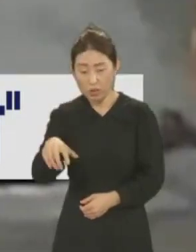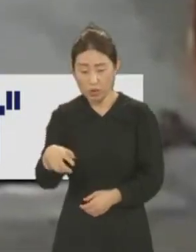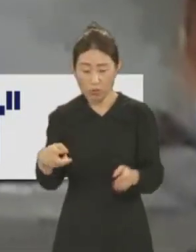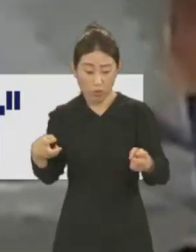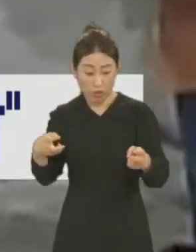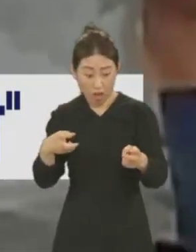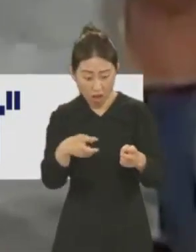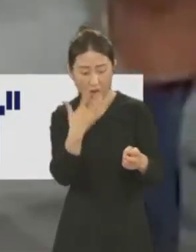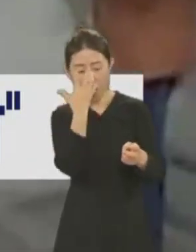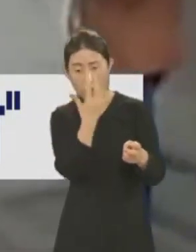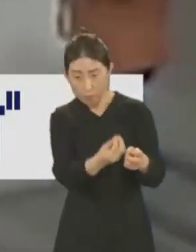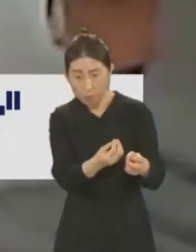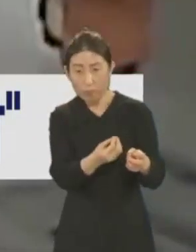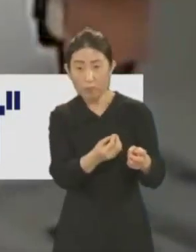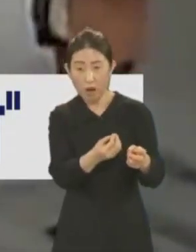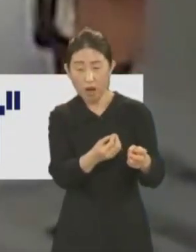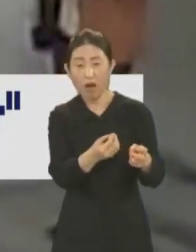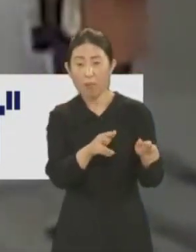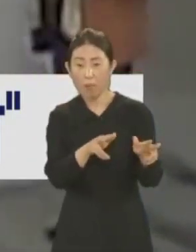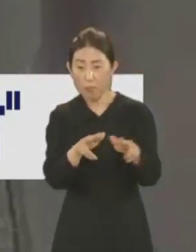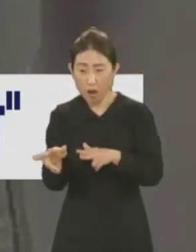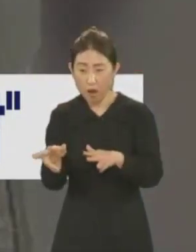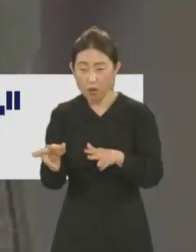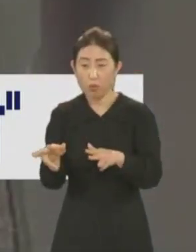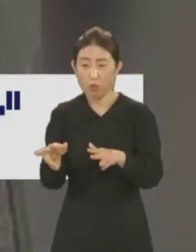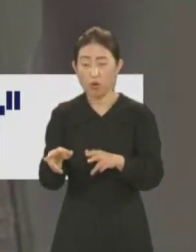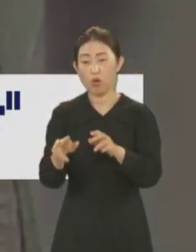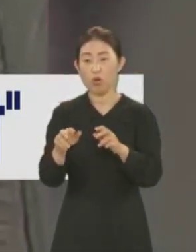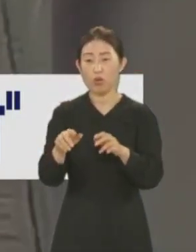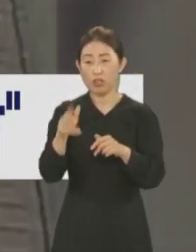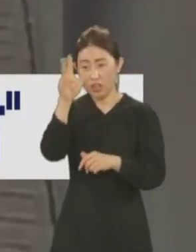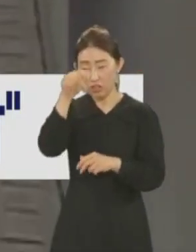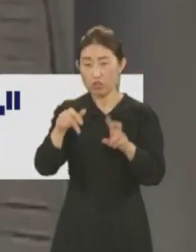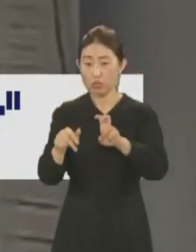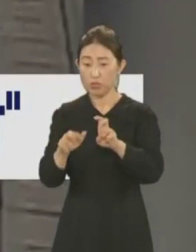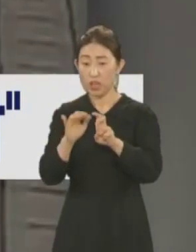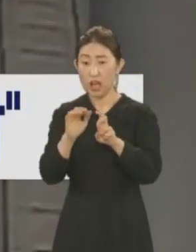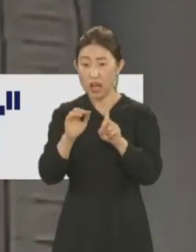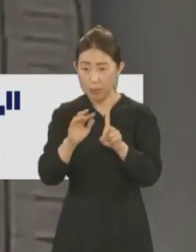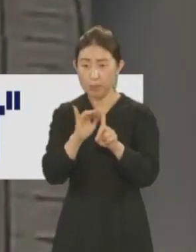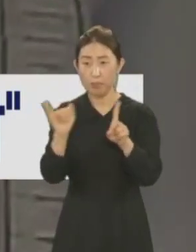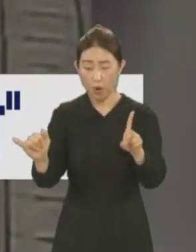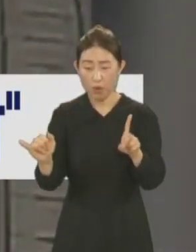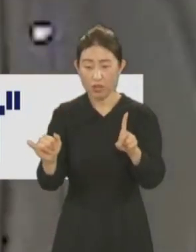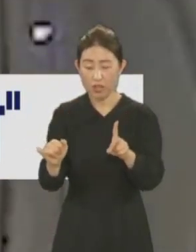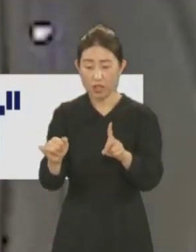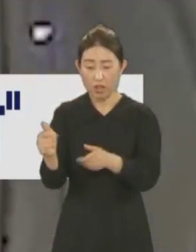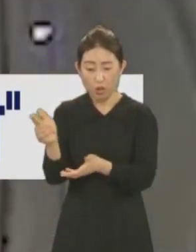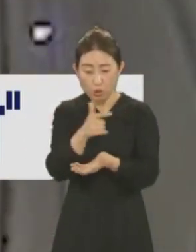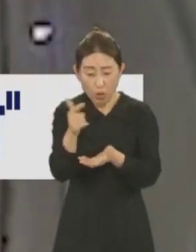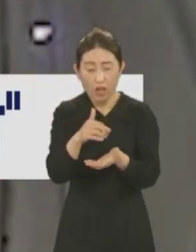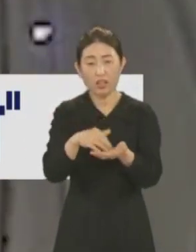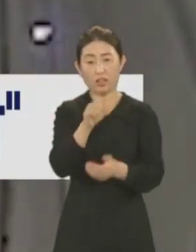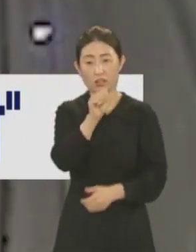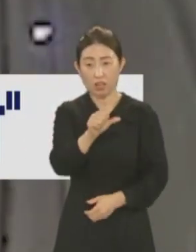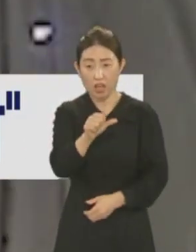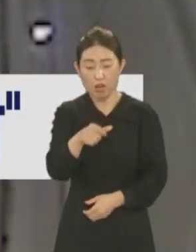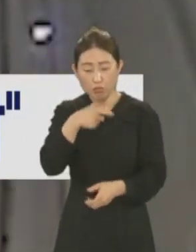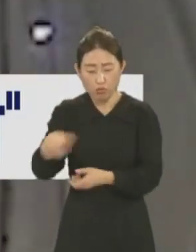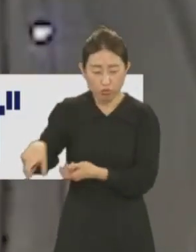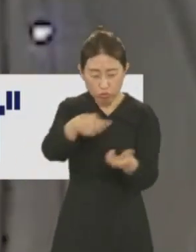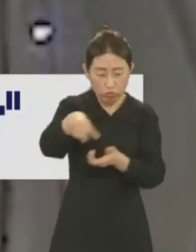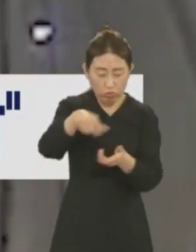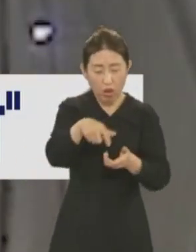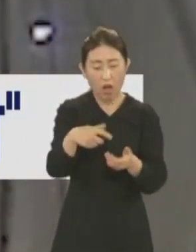현장을 지나다 화재 차량을 발견했고 기동대 경찰 21명이 버스 안에 있던 소화기 5대와 물을 이용해